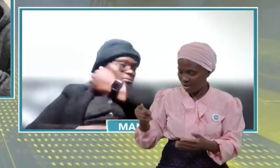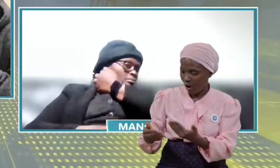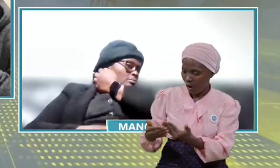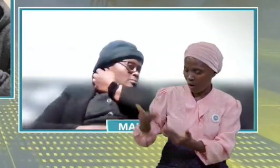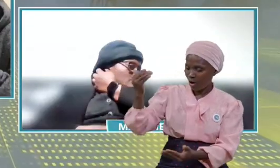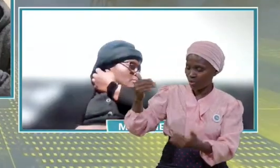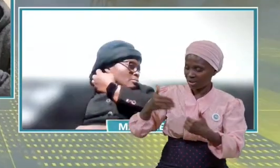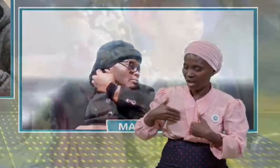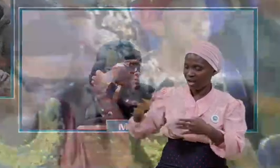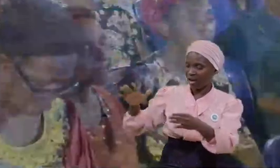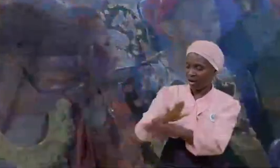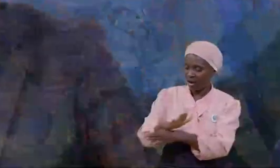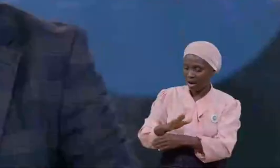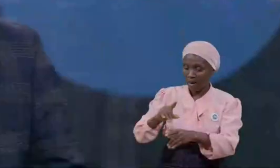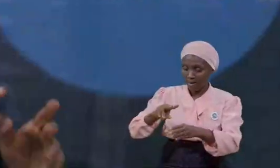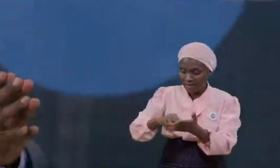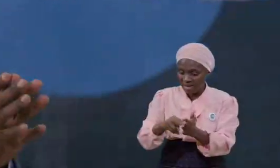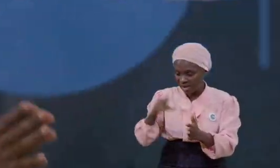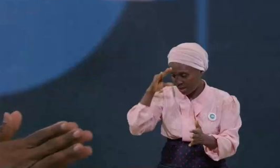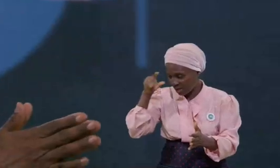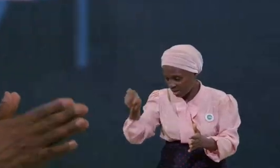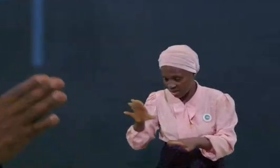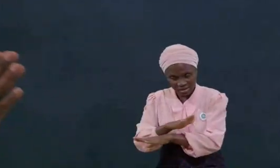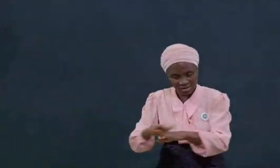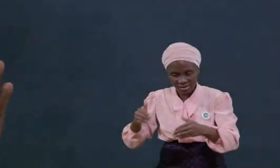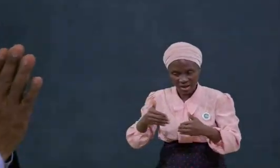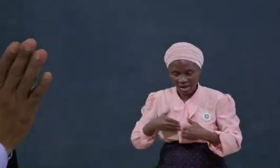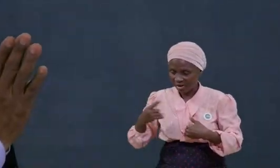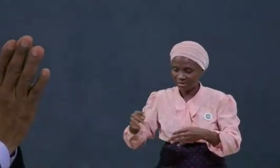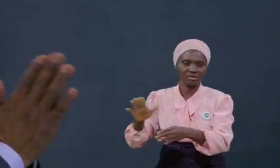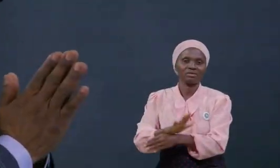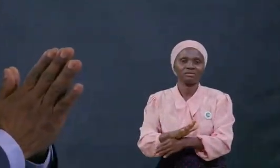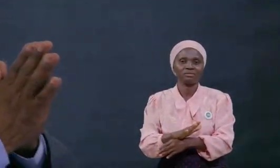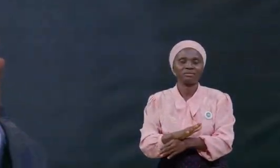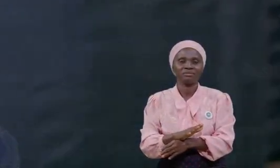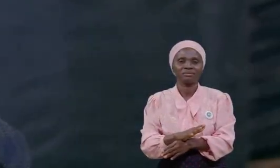il était presque juste. Ça veut dire qu'il n'était pas juste. Une personne qui est